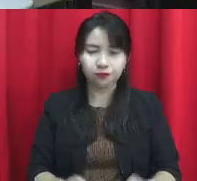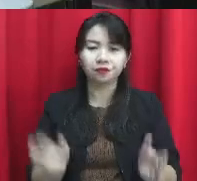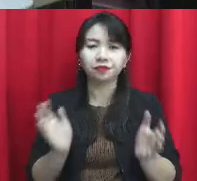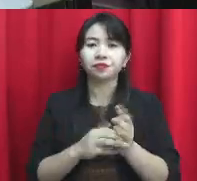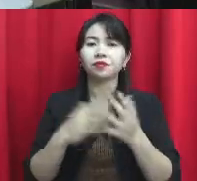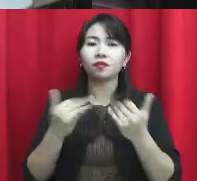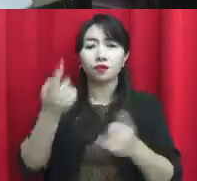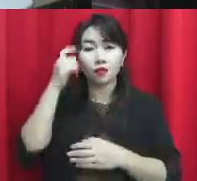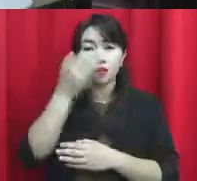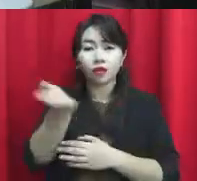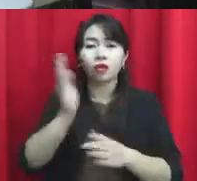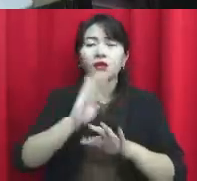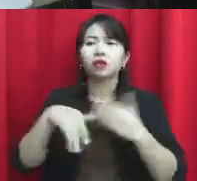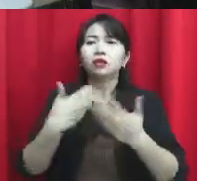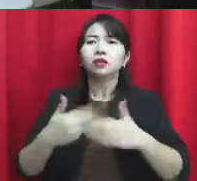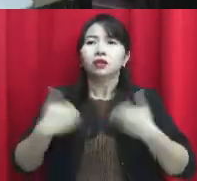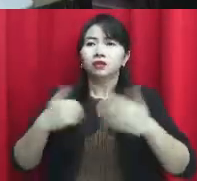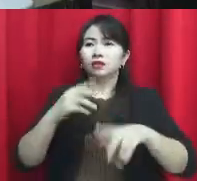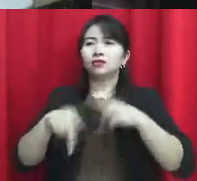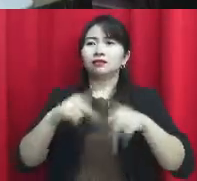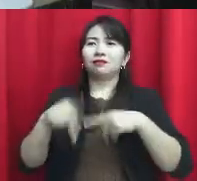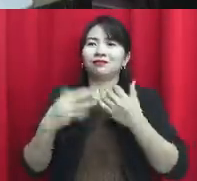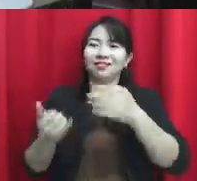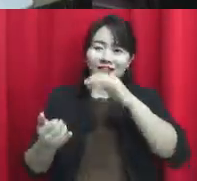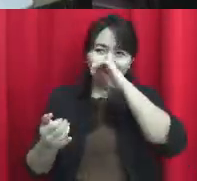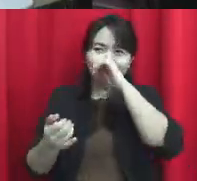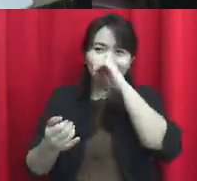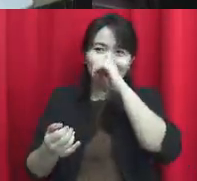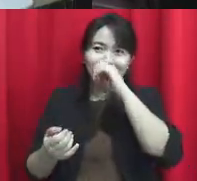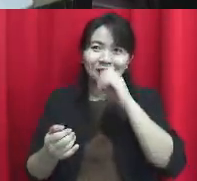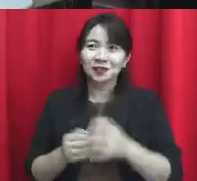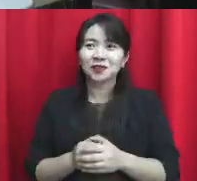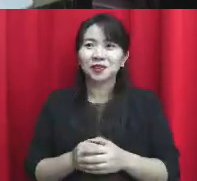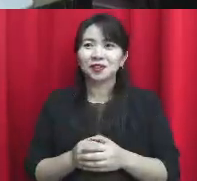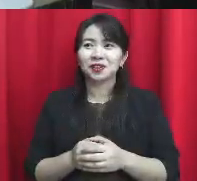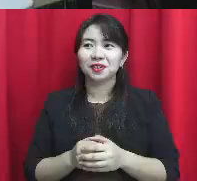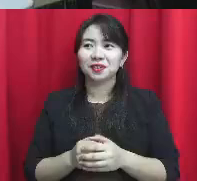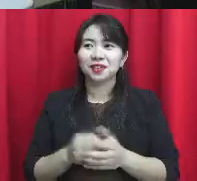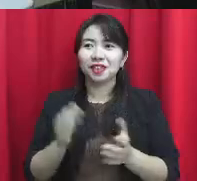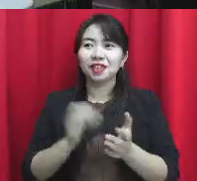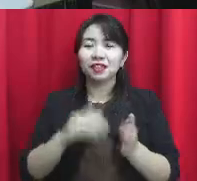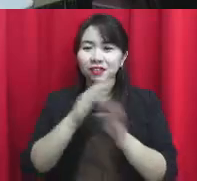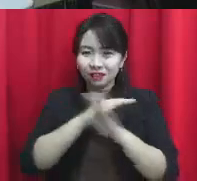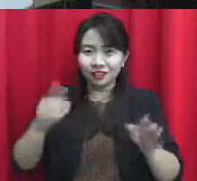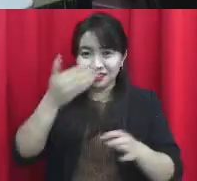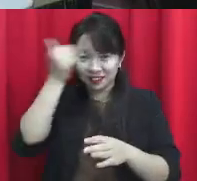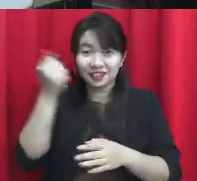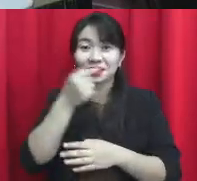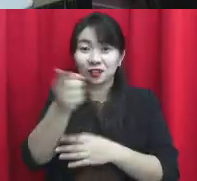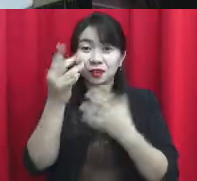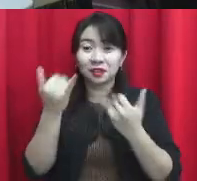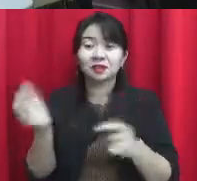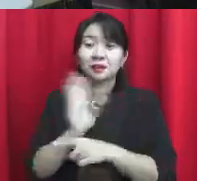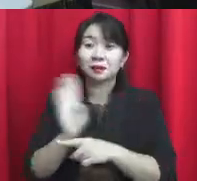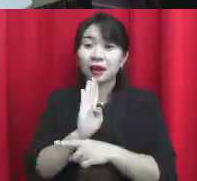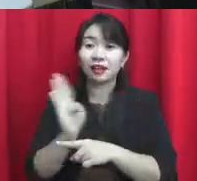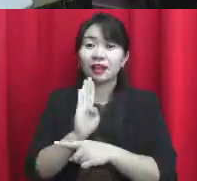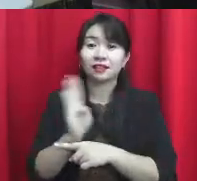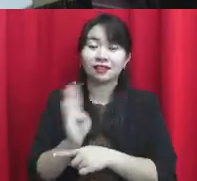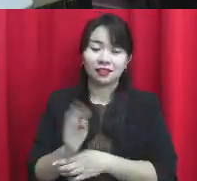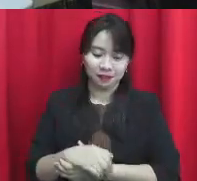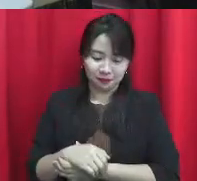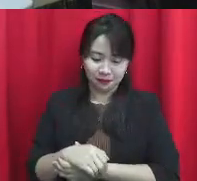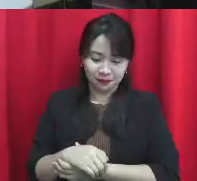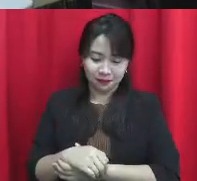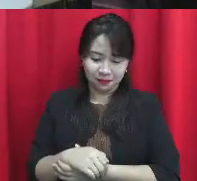people again uulit ko sa inyo mga young people Hwag niyo pa rin kakalimutan sa inyong mga balik shoutout all the balik